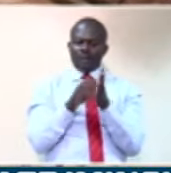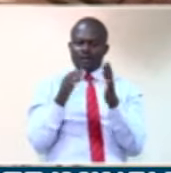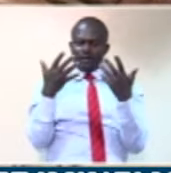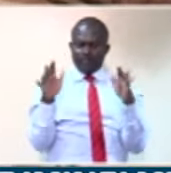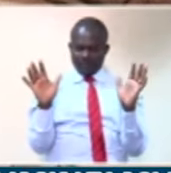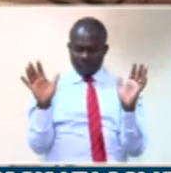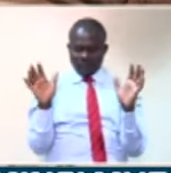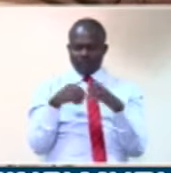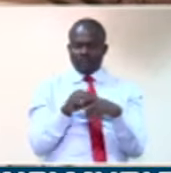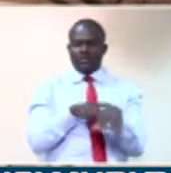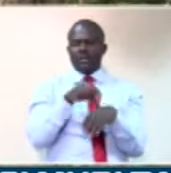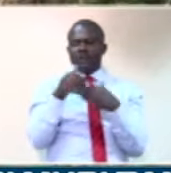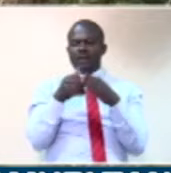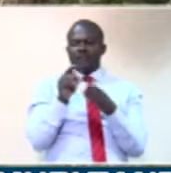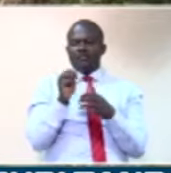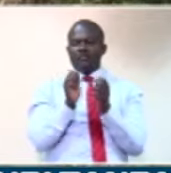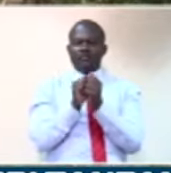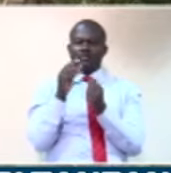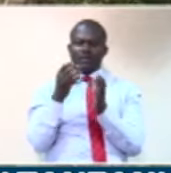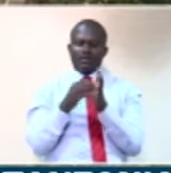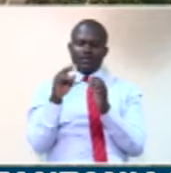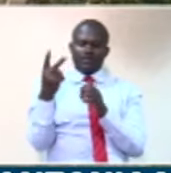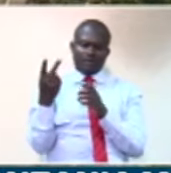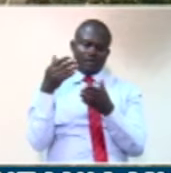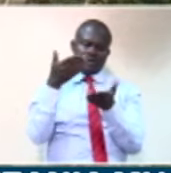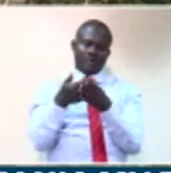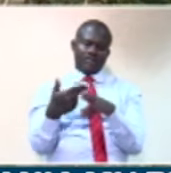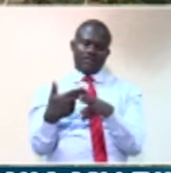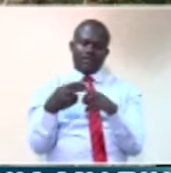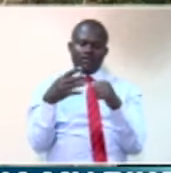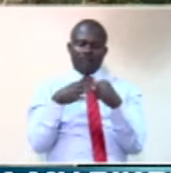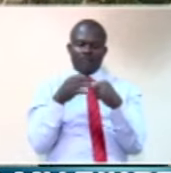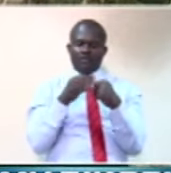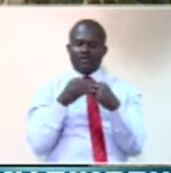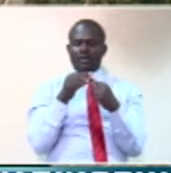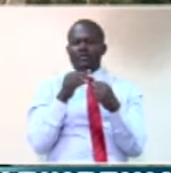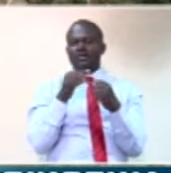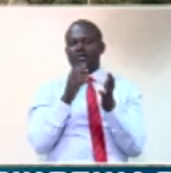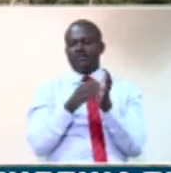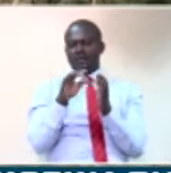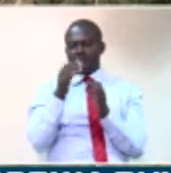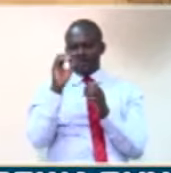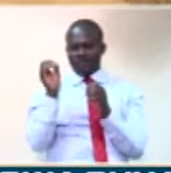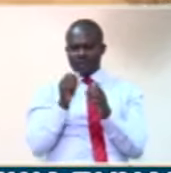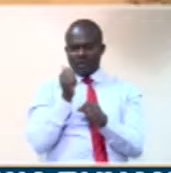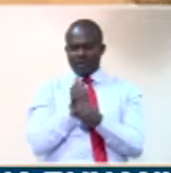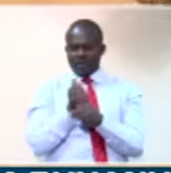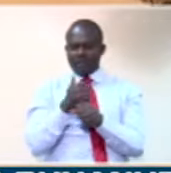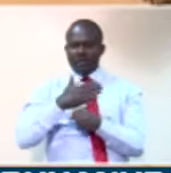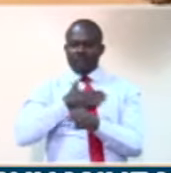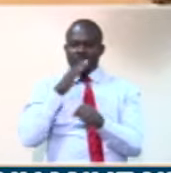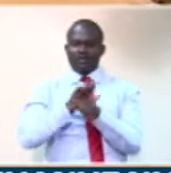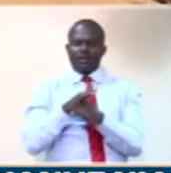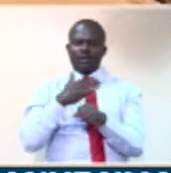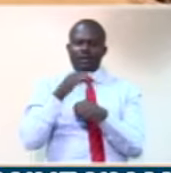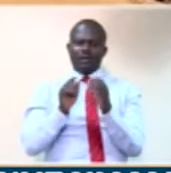kurangira, mu gihe ibindi birometero 14.2 bigeze ku gipimo cya 98% bikorwa. Akanyamuneza ni kose kubishimira